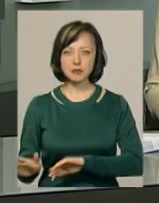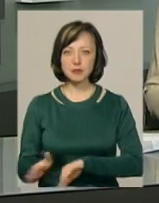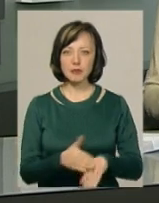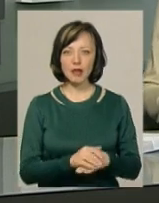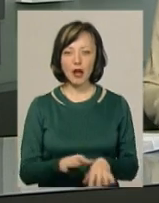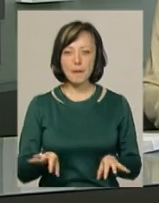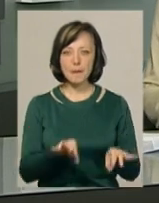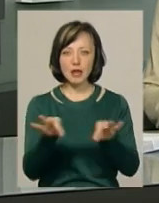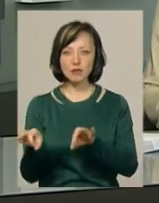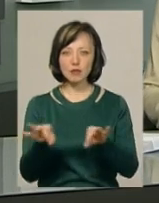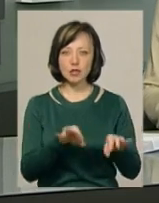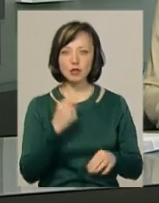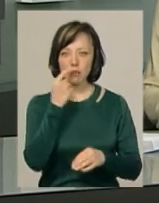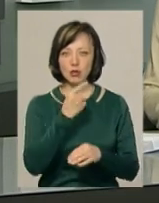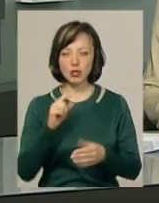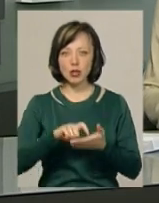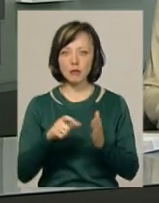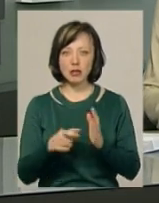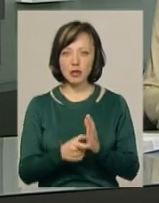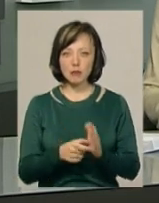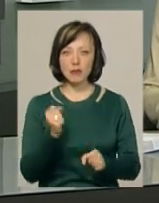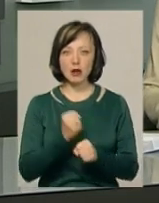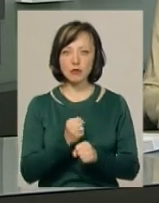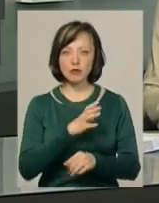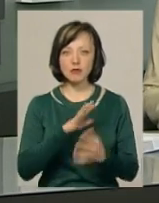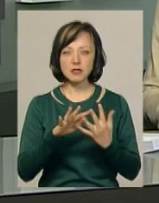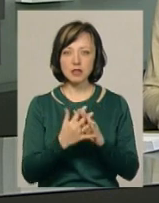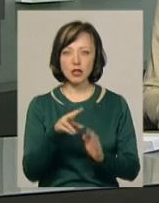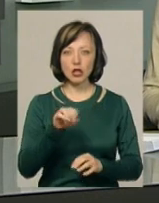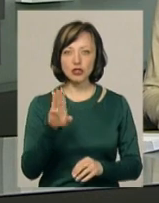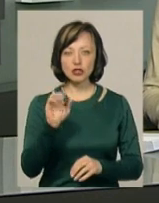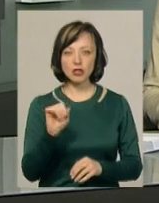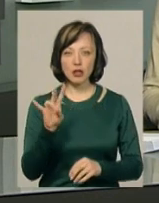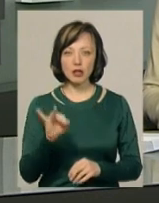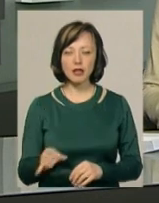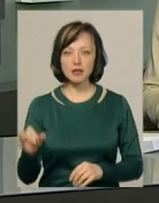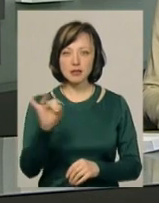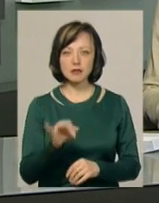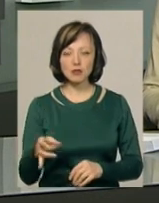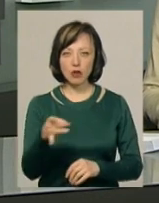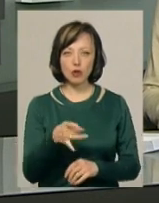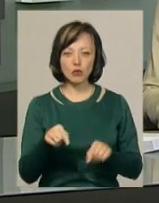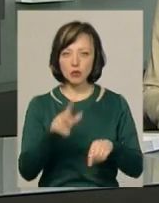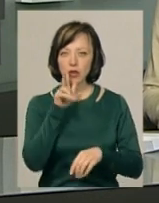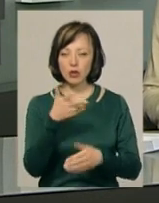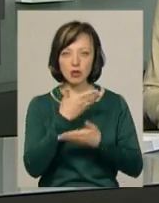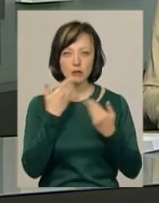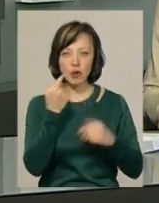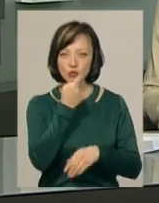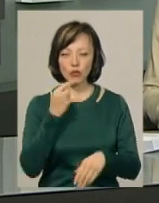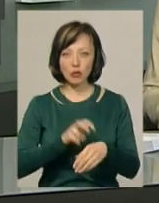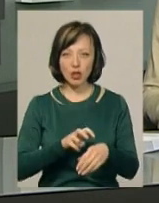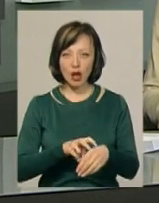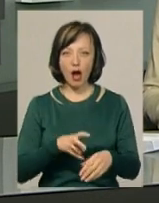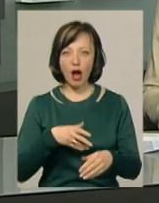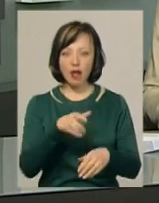Пересувний стоматологічний кабінет обласної стоматполіклініки працював у селі Лищани Ізяславського району. Тут 3 роки немає зубного лікаря, а